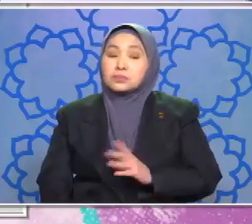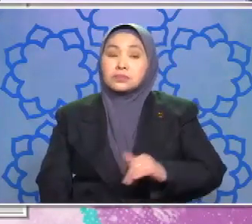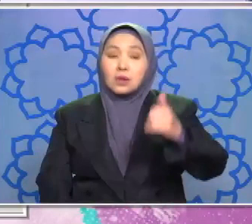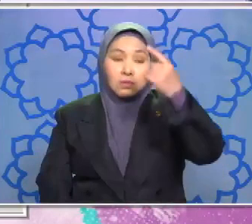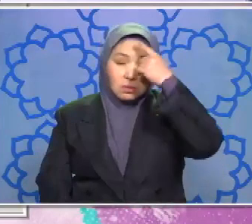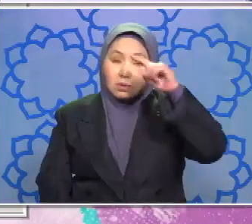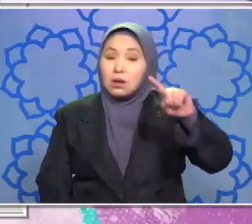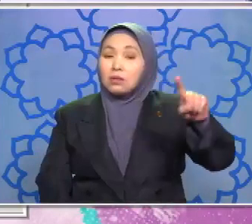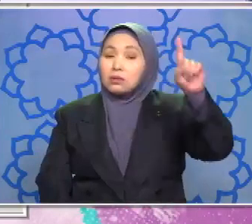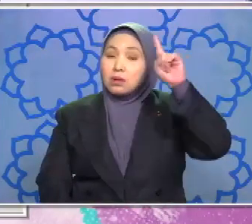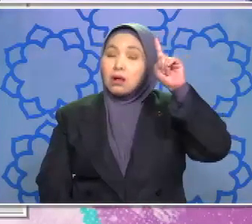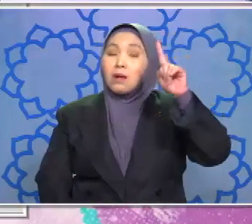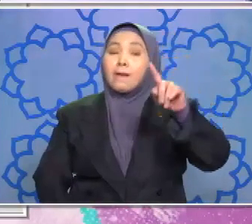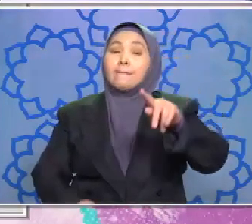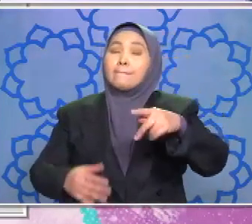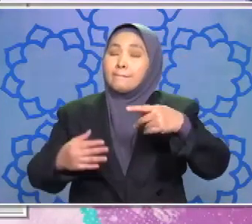وله ما في